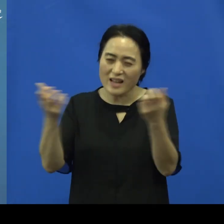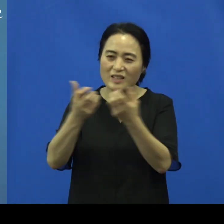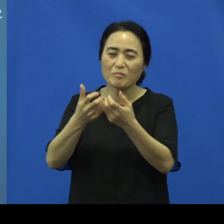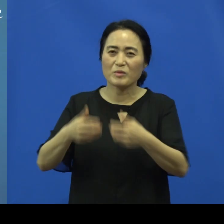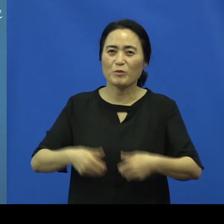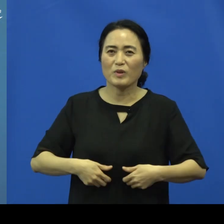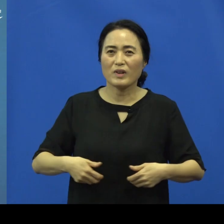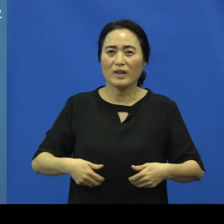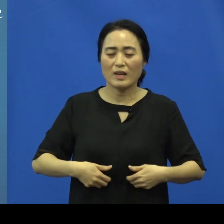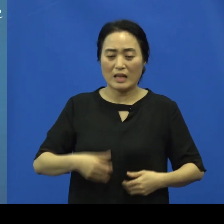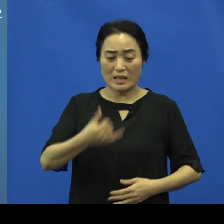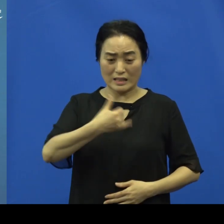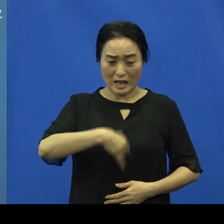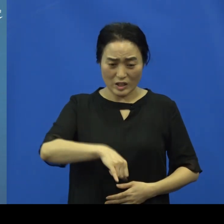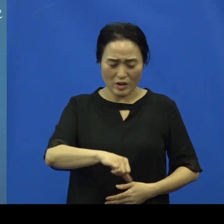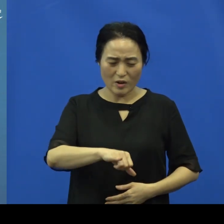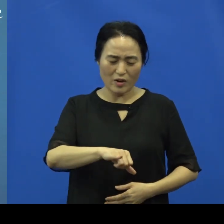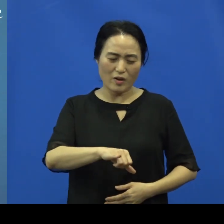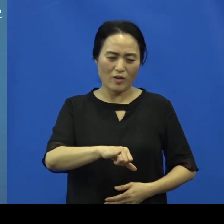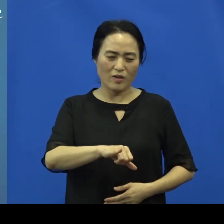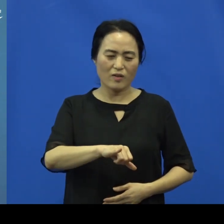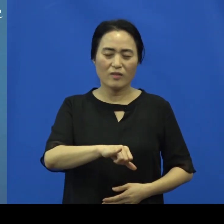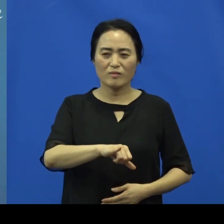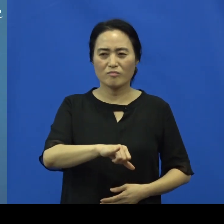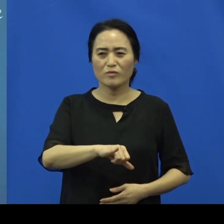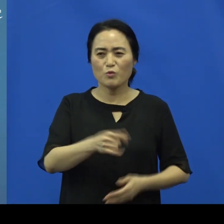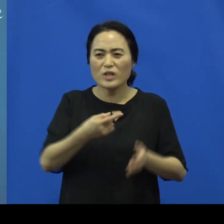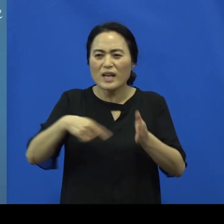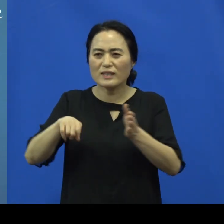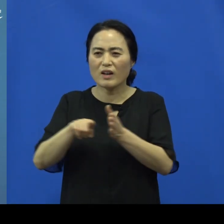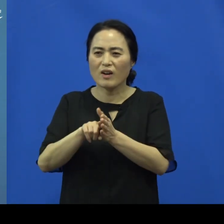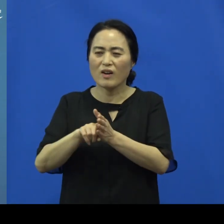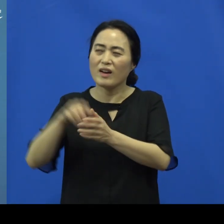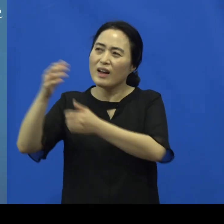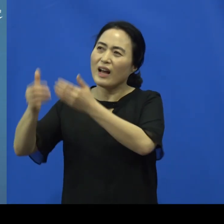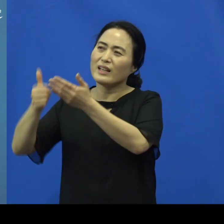자녀에 대한 하나님의 손길을 신뢰해야 되는 것이죠.